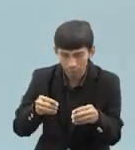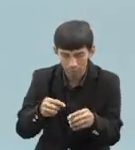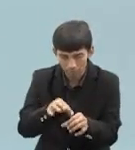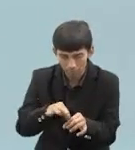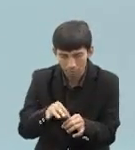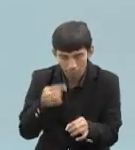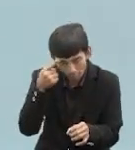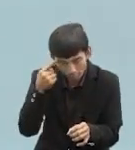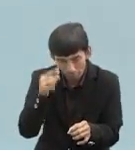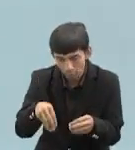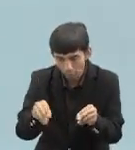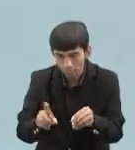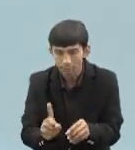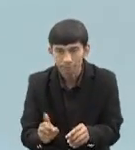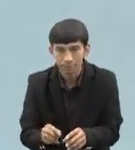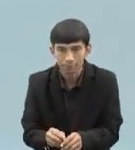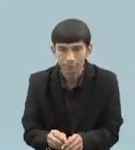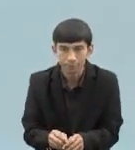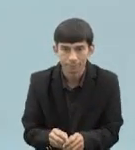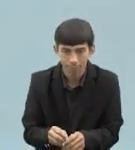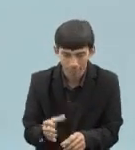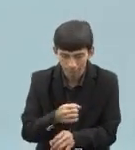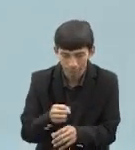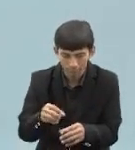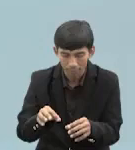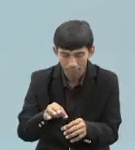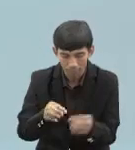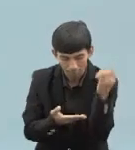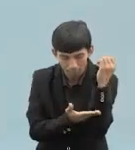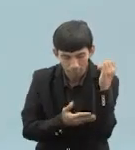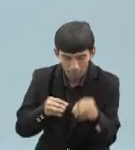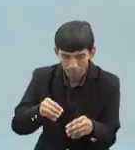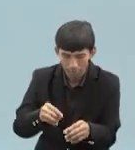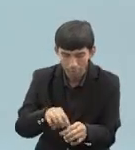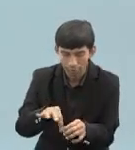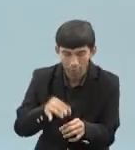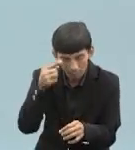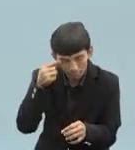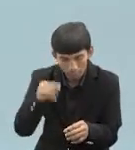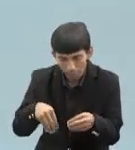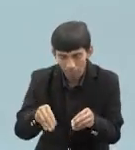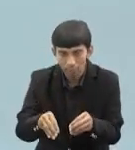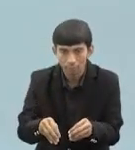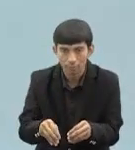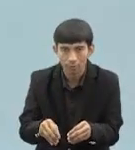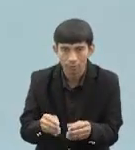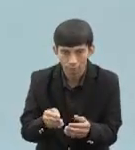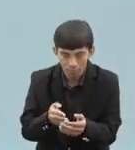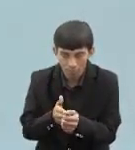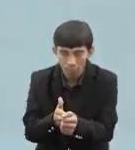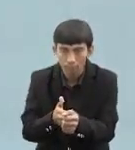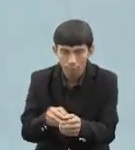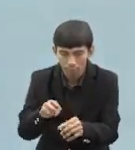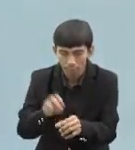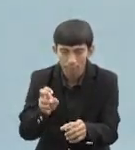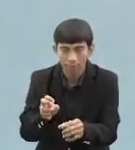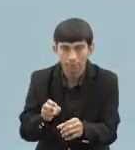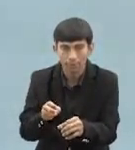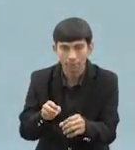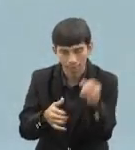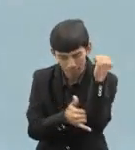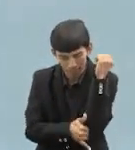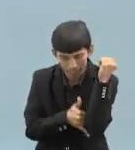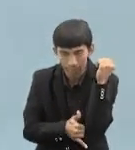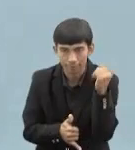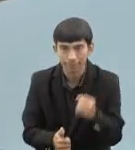Chà. Chẳng kê do cà sư nâng cà khuê từ lụa rưu pra phí sát thà xâm rắp nôm chanh từ cà rào bà tê. Chân nôm từ lụa